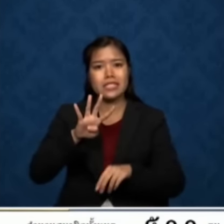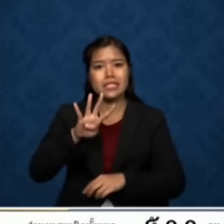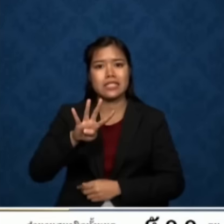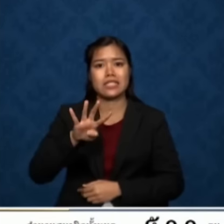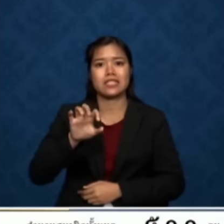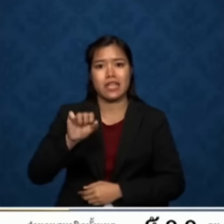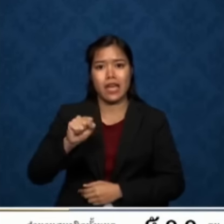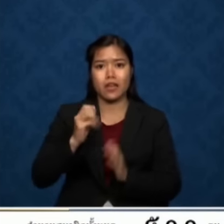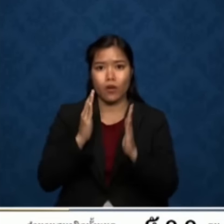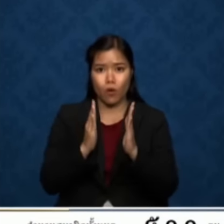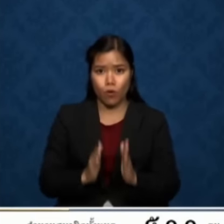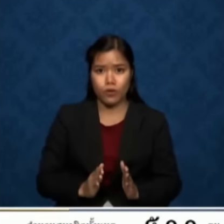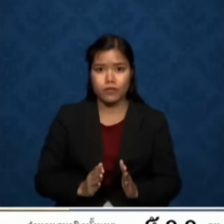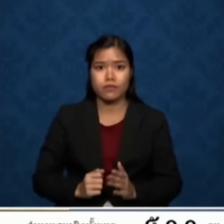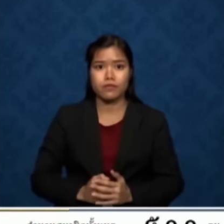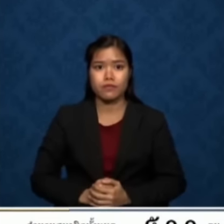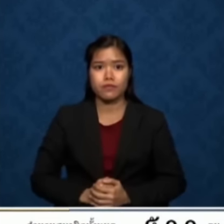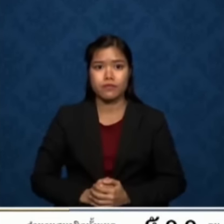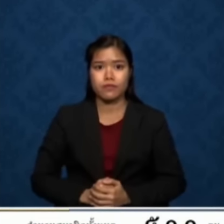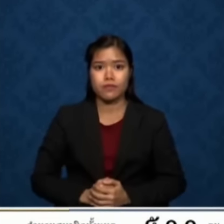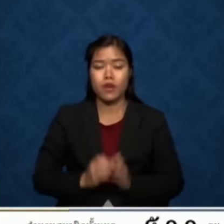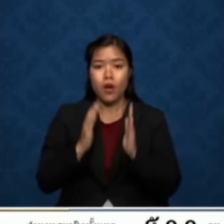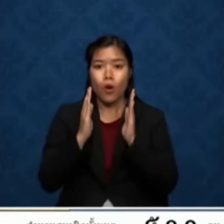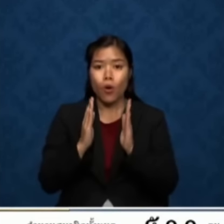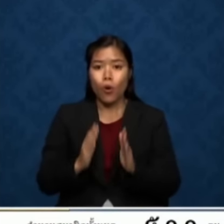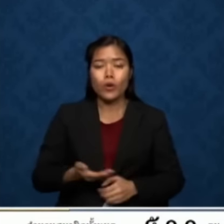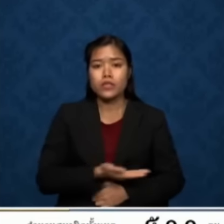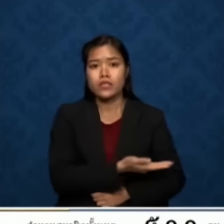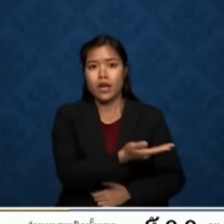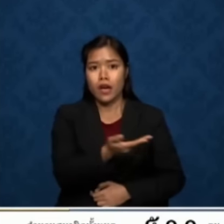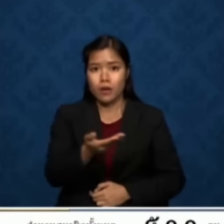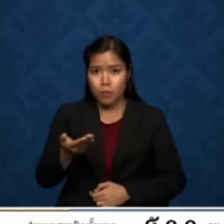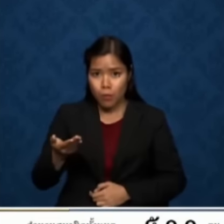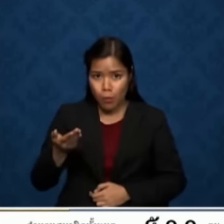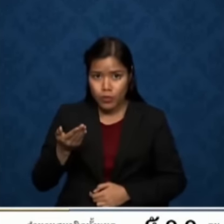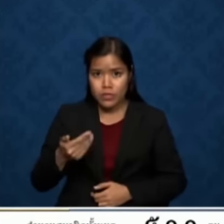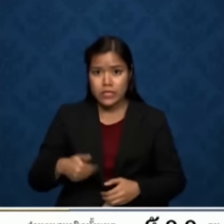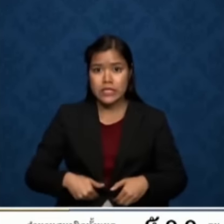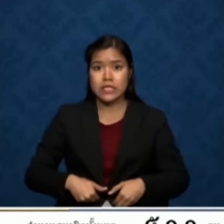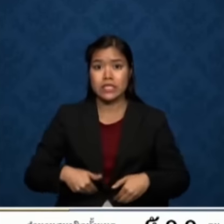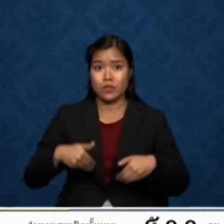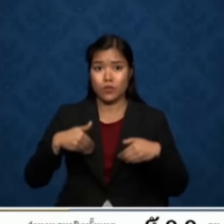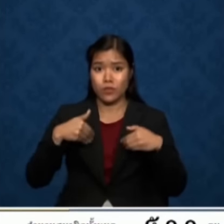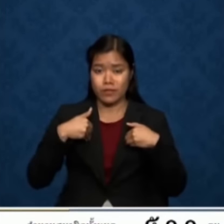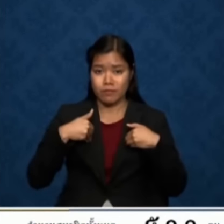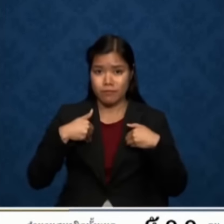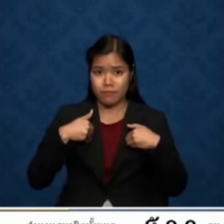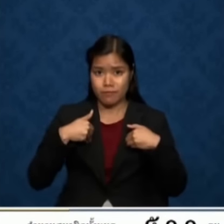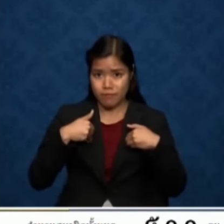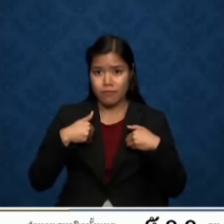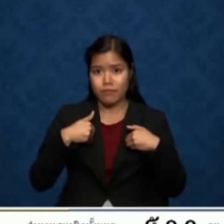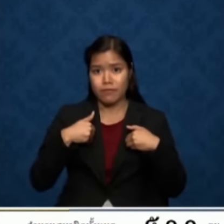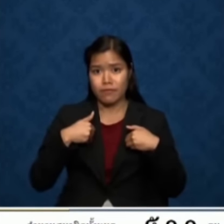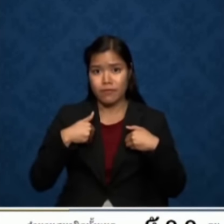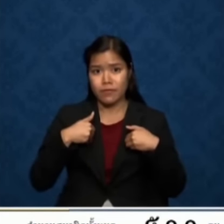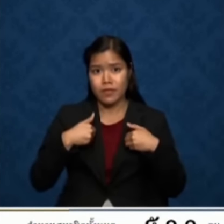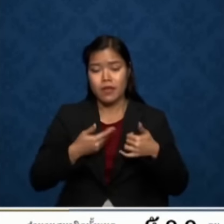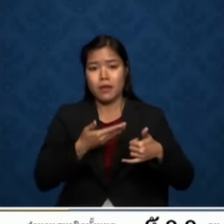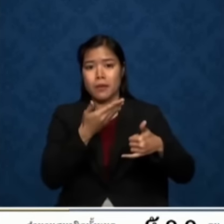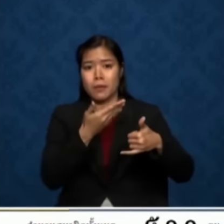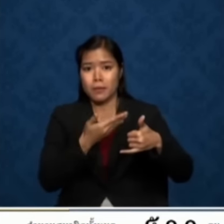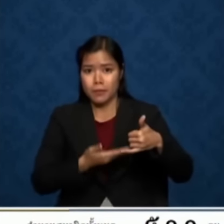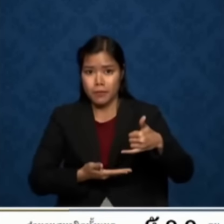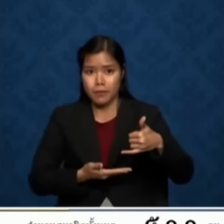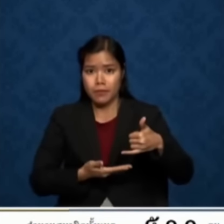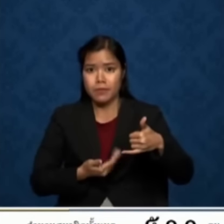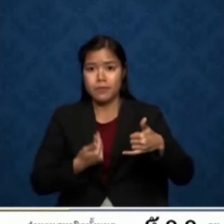ษย์ทุกคนมีคุณค่ามีความสำคัญมีศักดิ์ศรีมนุษย์ไม่ใช่ปัจจั